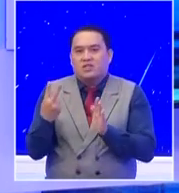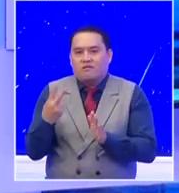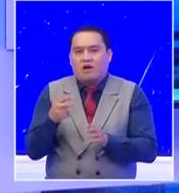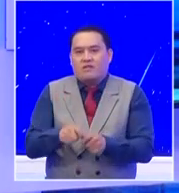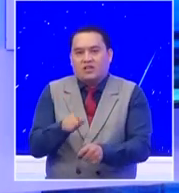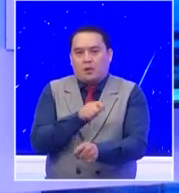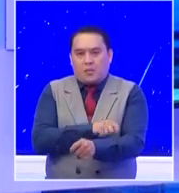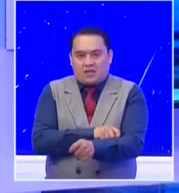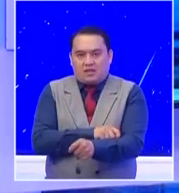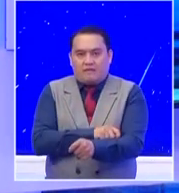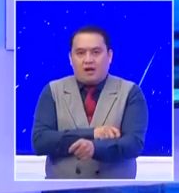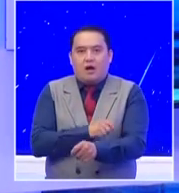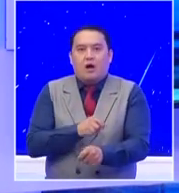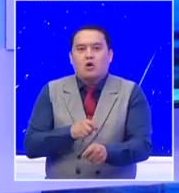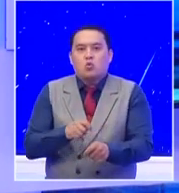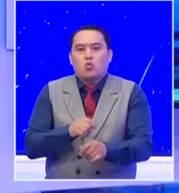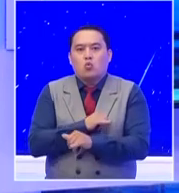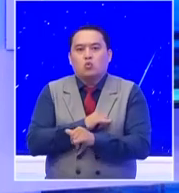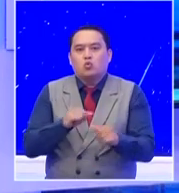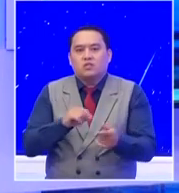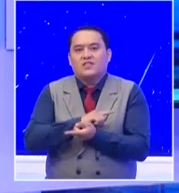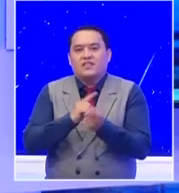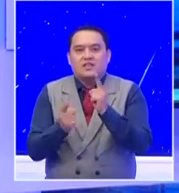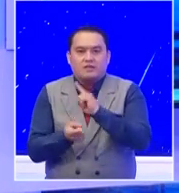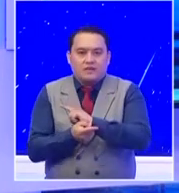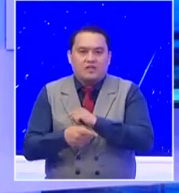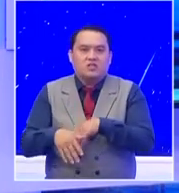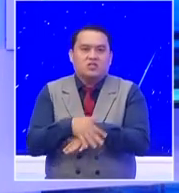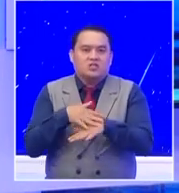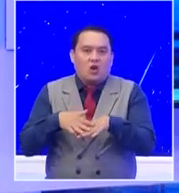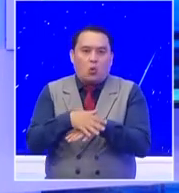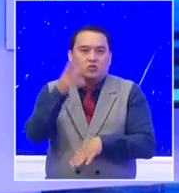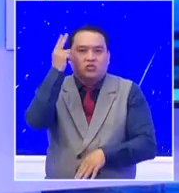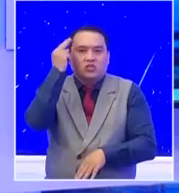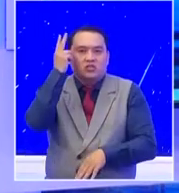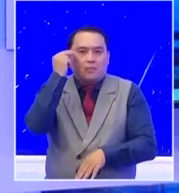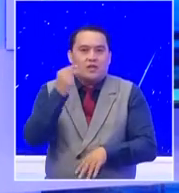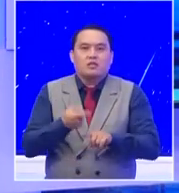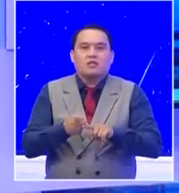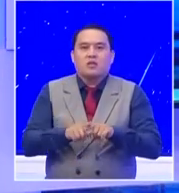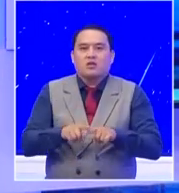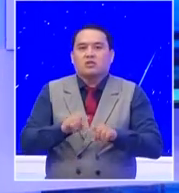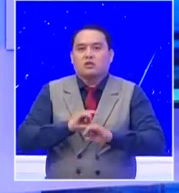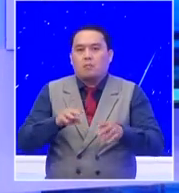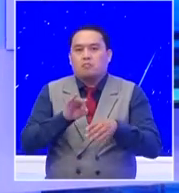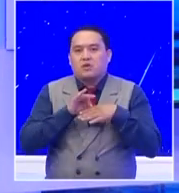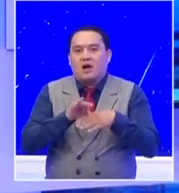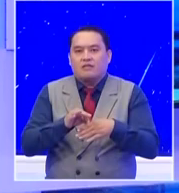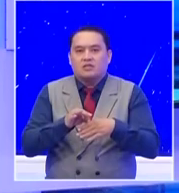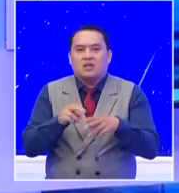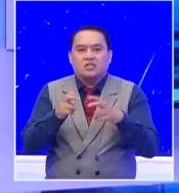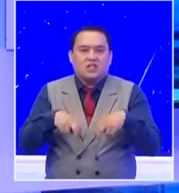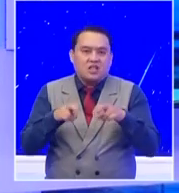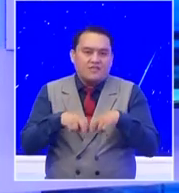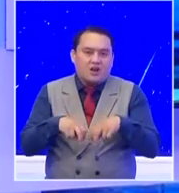682 квадратных километра. Существенно изменилась и демографическая ситуация. Наши корреспонденты, проводя это